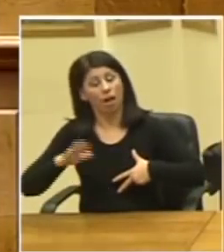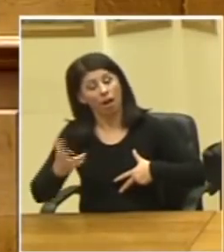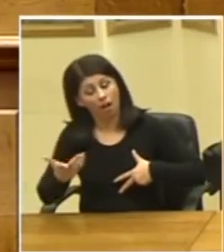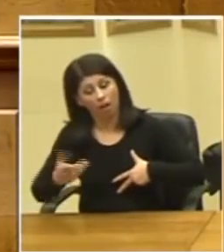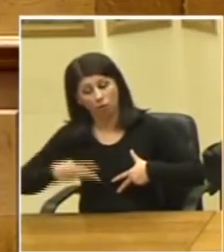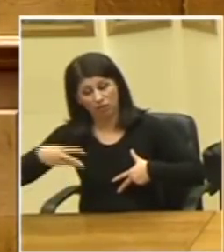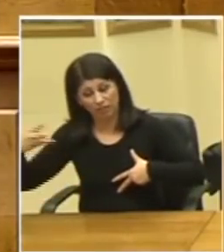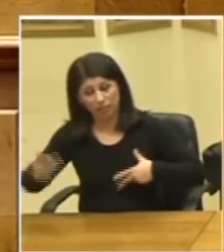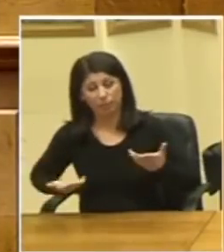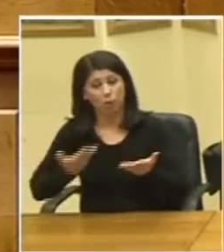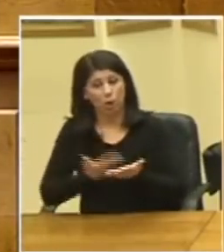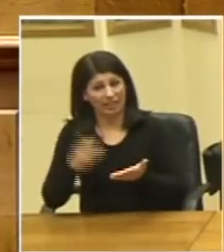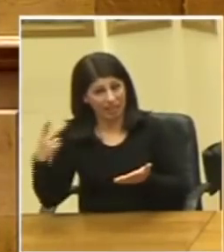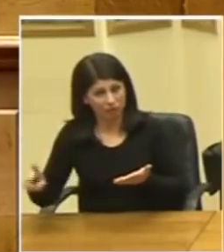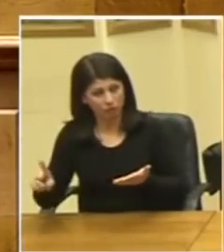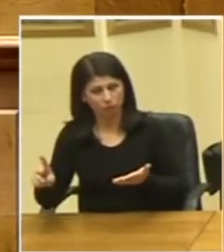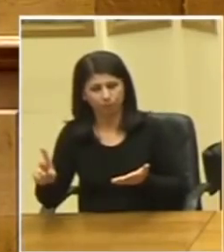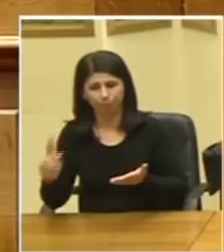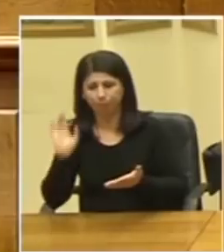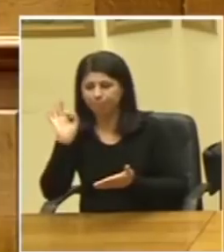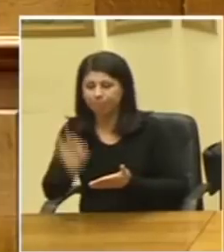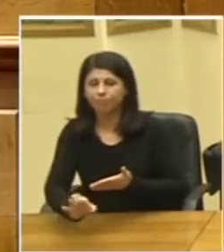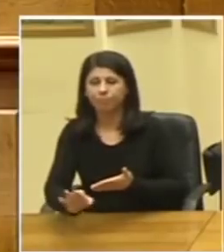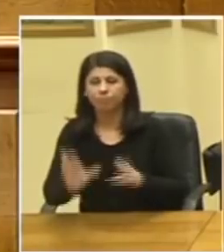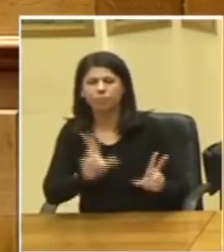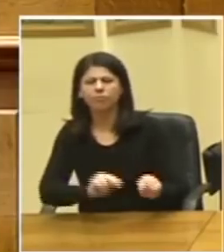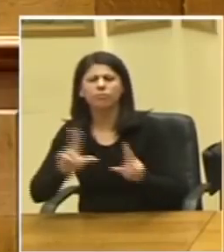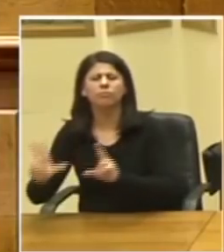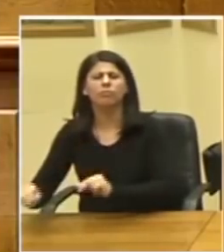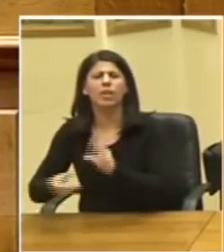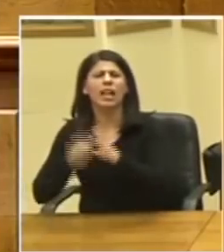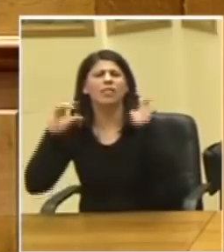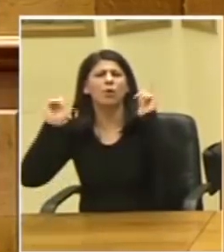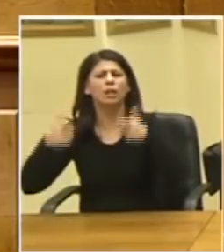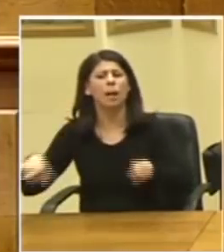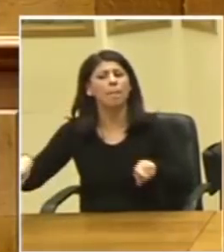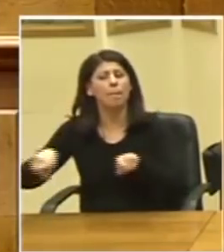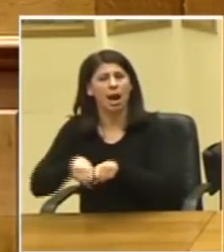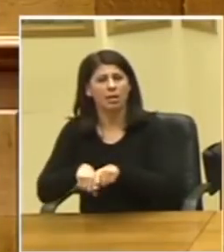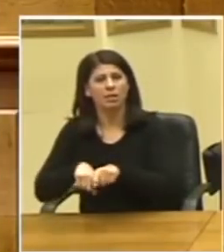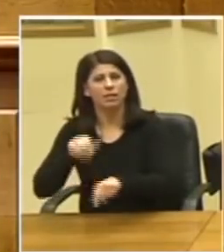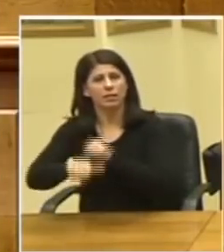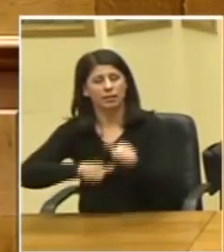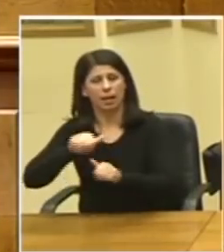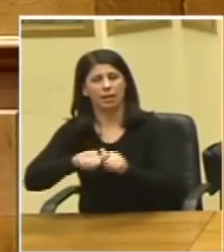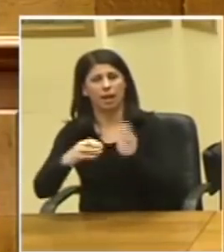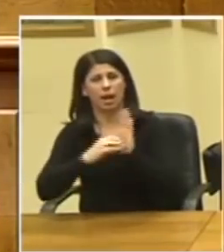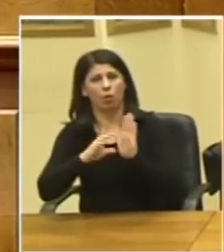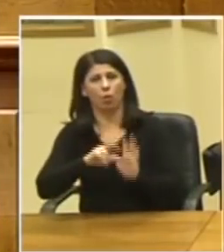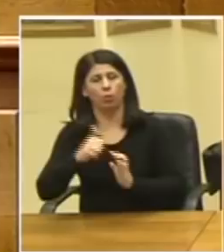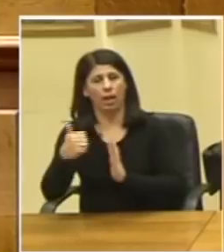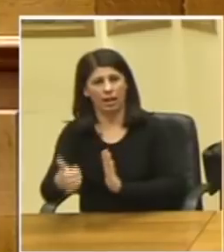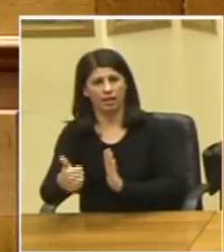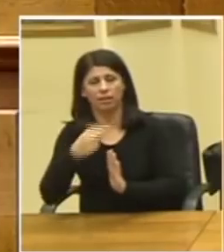του κατέληξε από κοινού με τη Νέα Δημοκρατία σε μικροβελτιώσεις στην αναθεώρηση του άρθρου 86 για